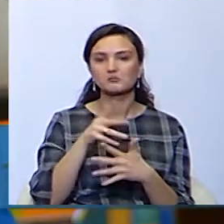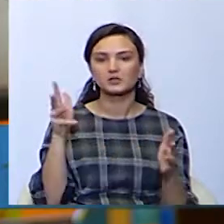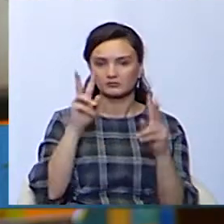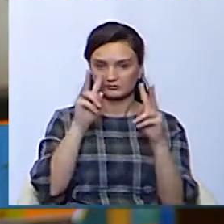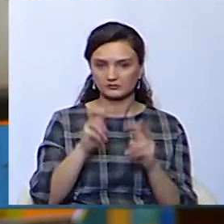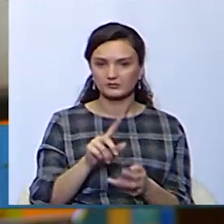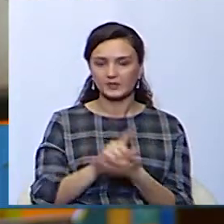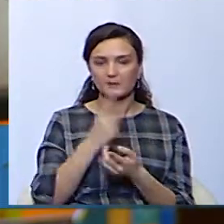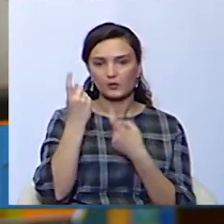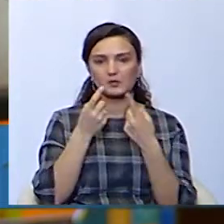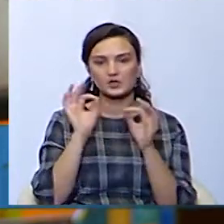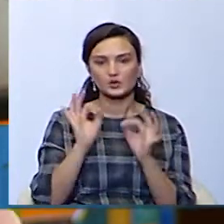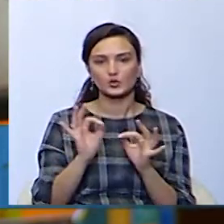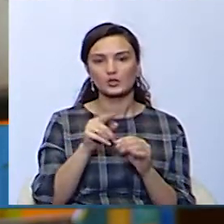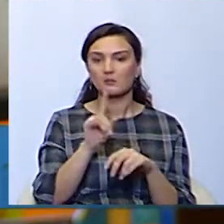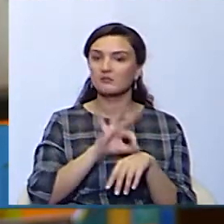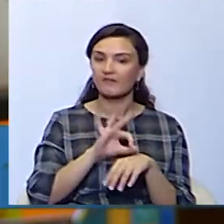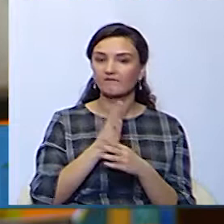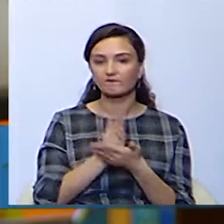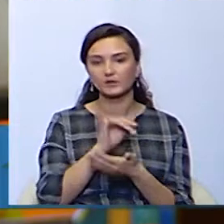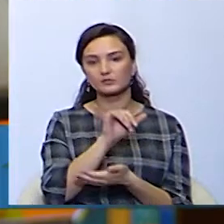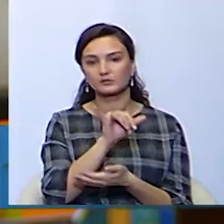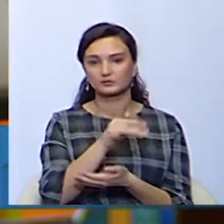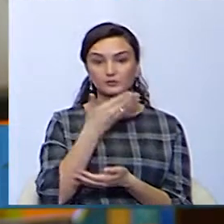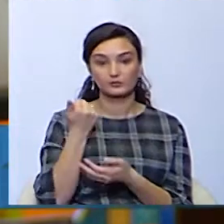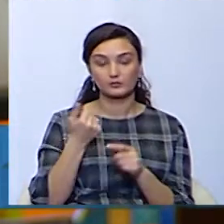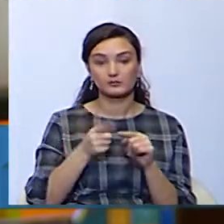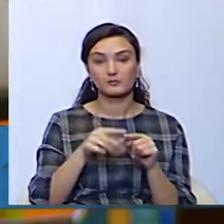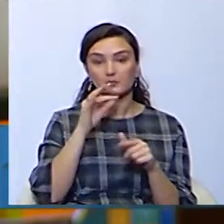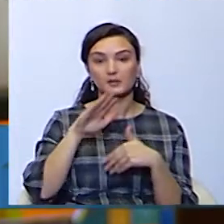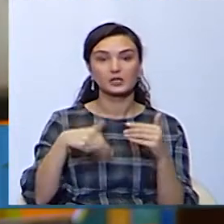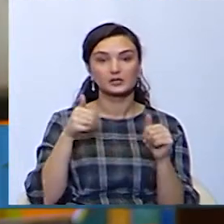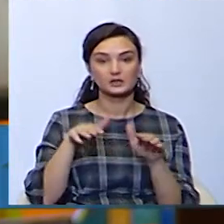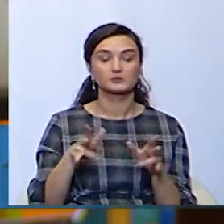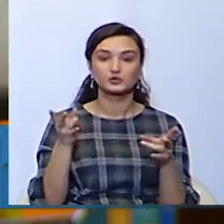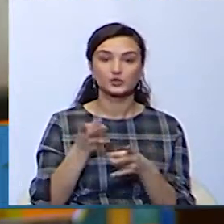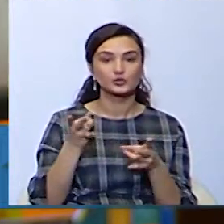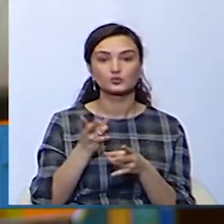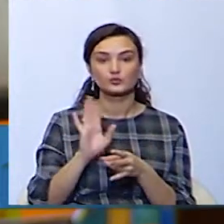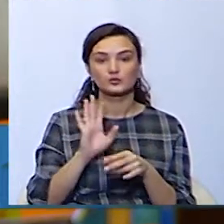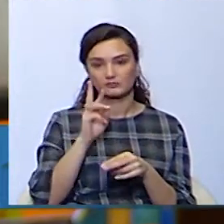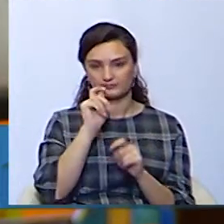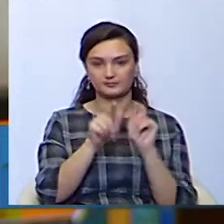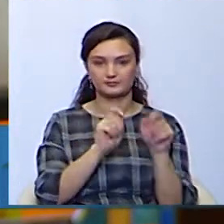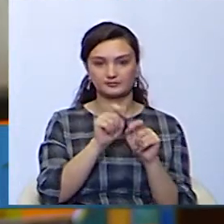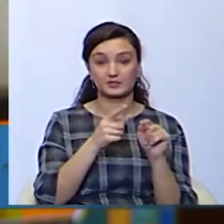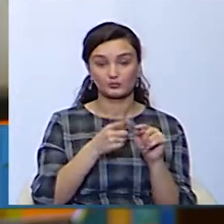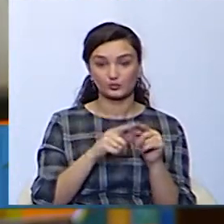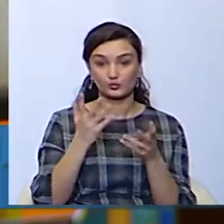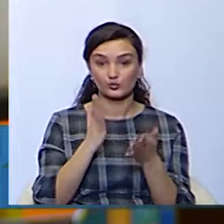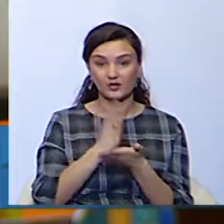მაქსიმალურად მივიღოთ ინფორმაცია, რაიმე პათოლოგია აქვს თუ არა მას, და შემდეგ გადაწყდეს საჭიროა თუ არა რაიმე მედიკამენტი. თუ აქვს